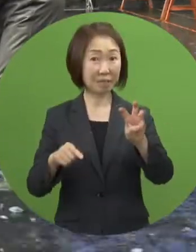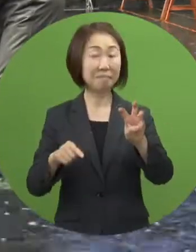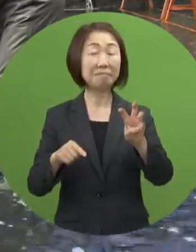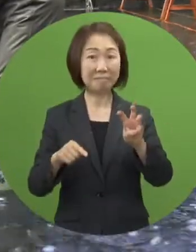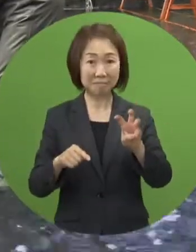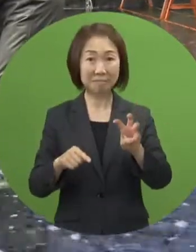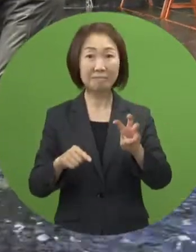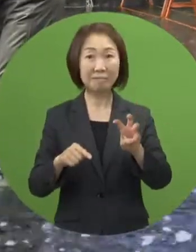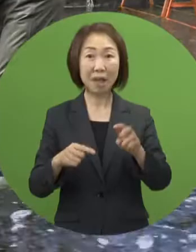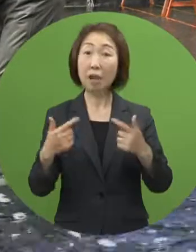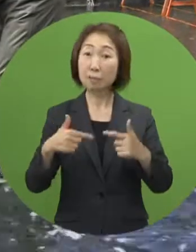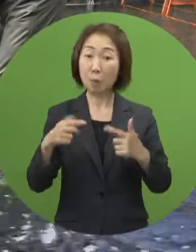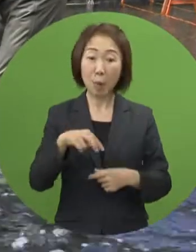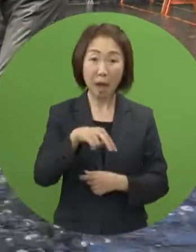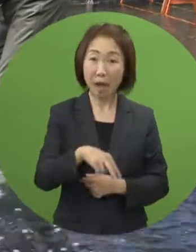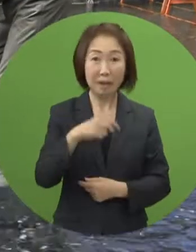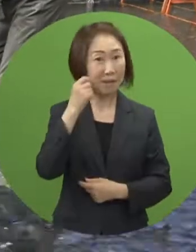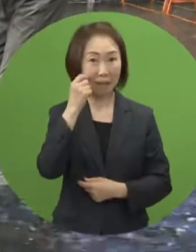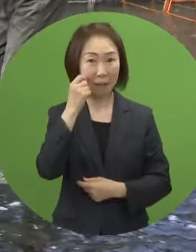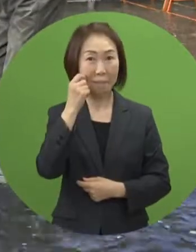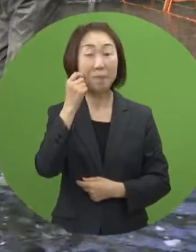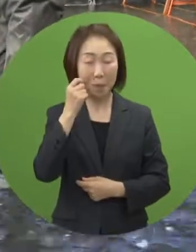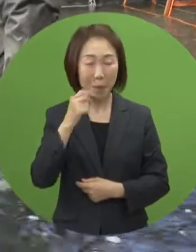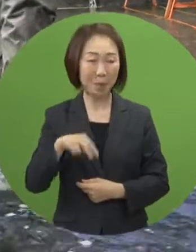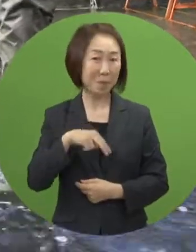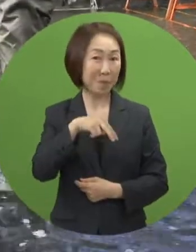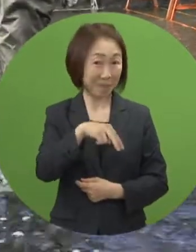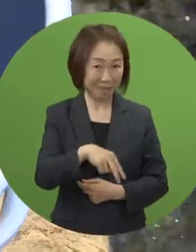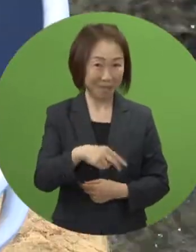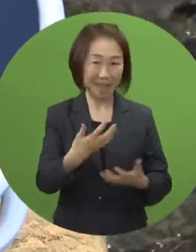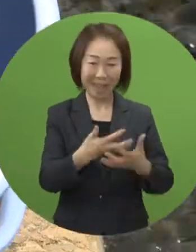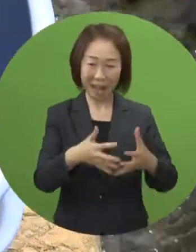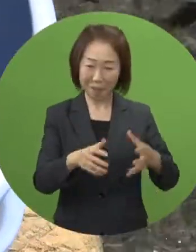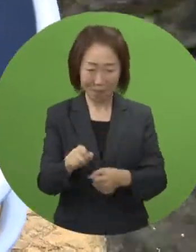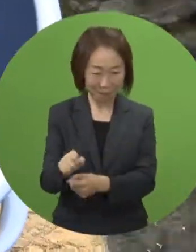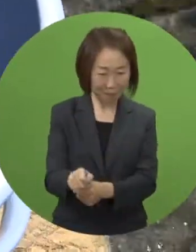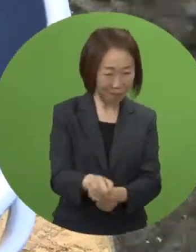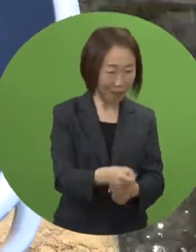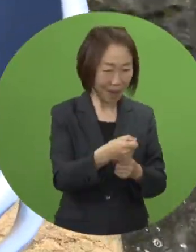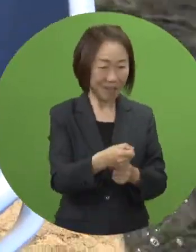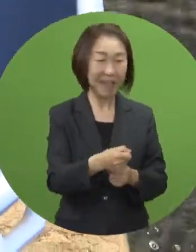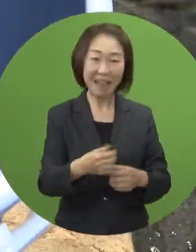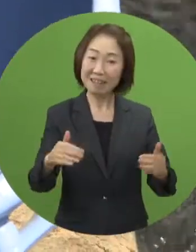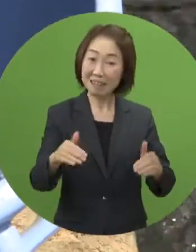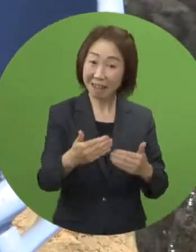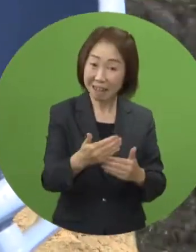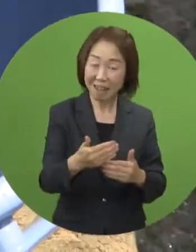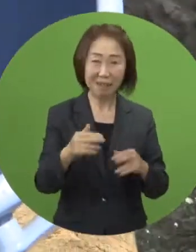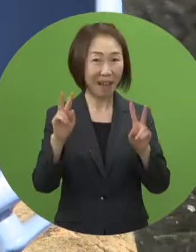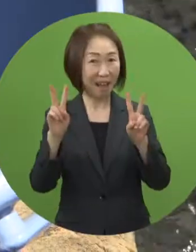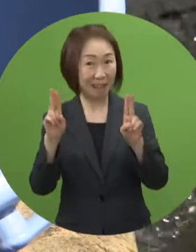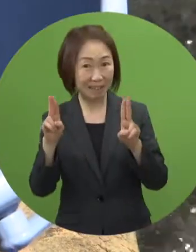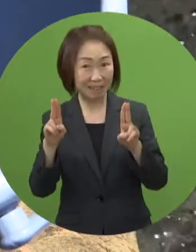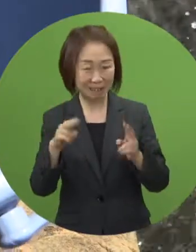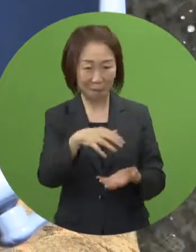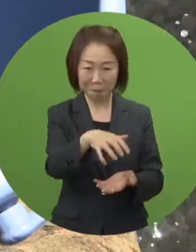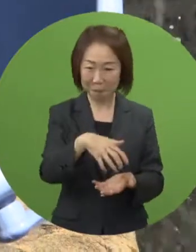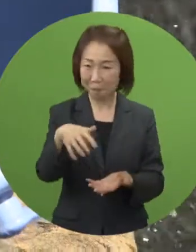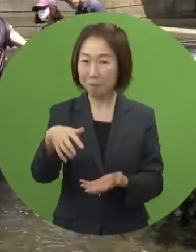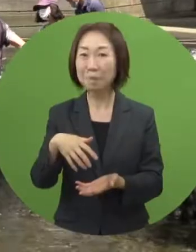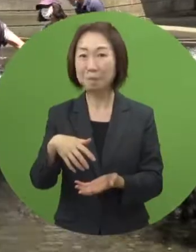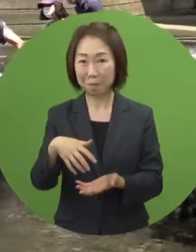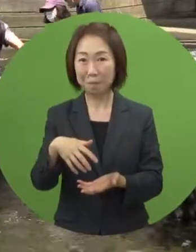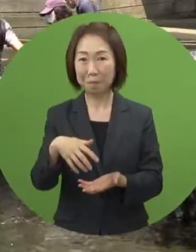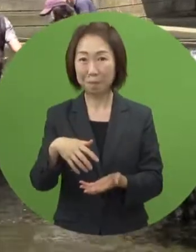し、普段は入ることができない目黒川で網を使って魚やカニなどを捕まえました。